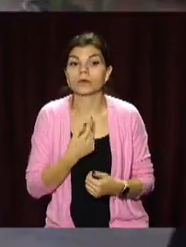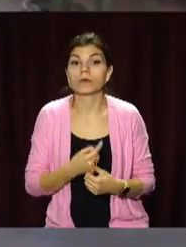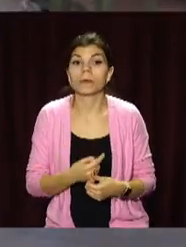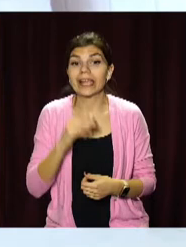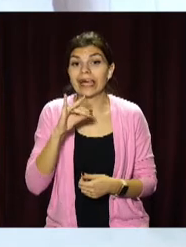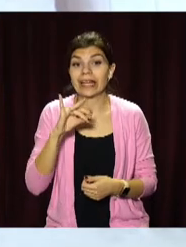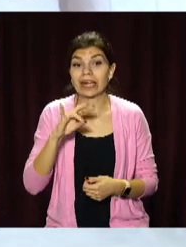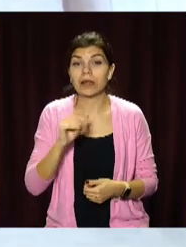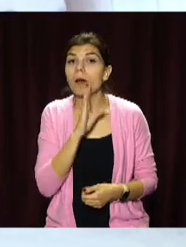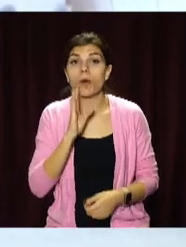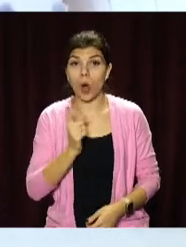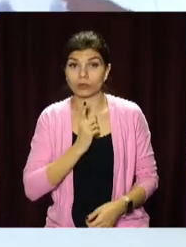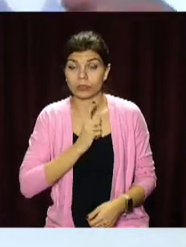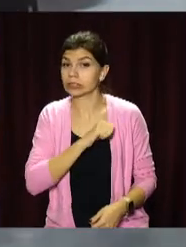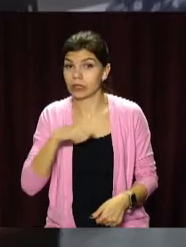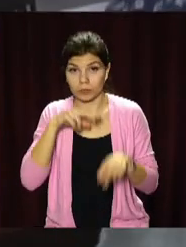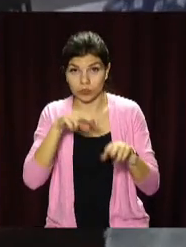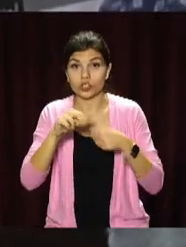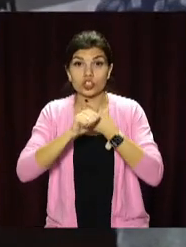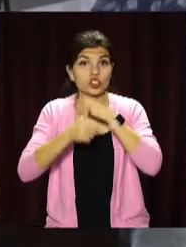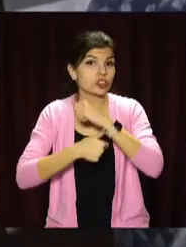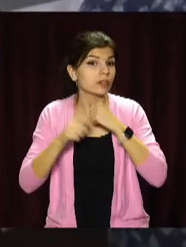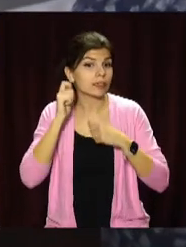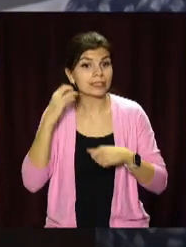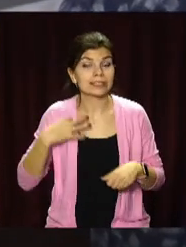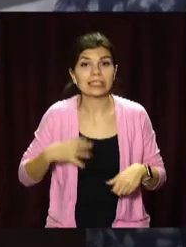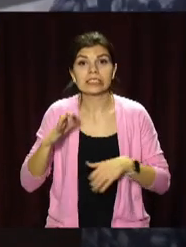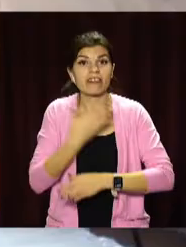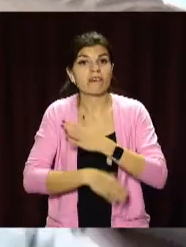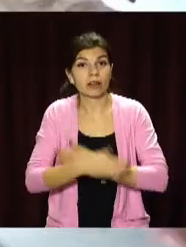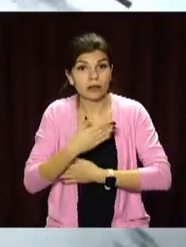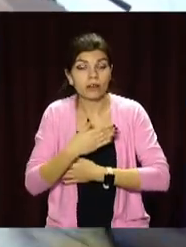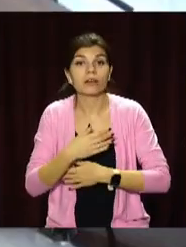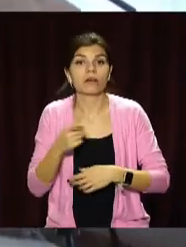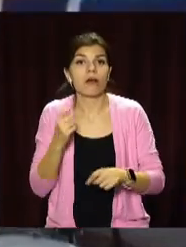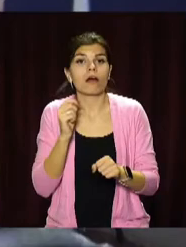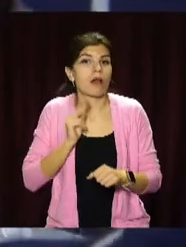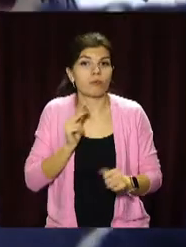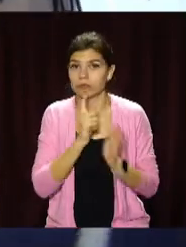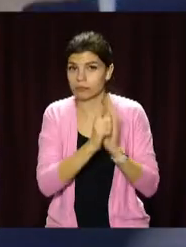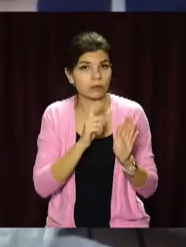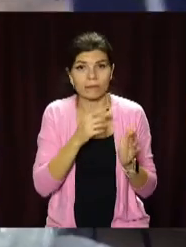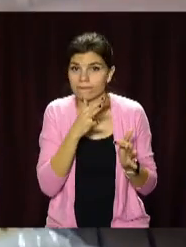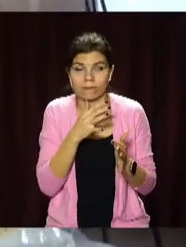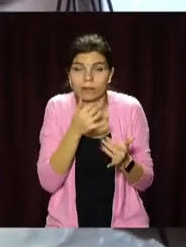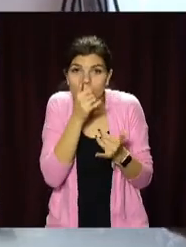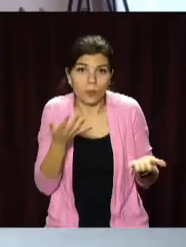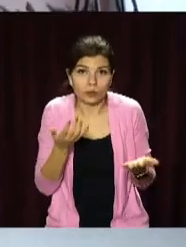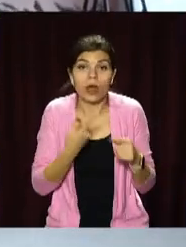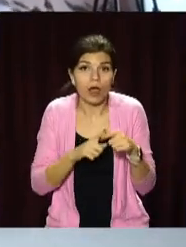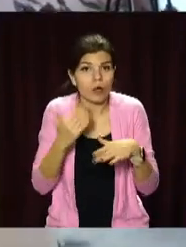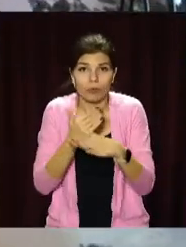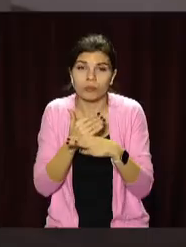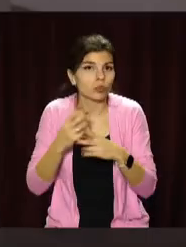Ірина – мати-одиначка. Сама доглядає 16-річного сина з інвалідністю, тож працювати немає змоги. Каже, ця допомога їй